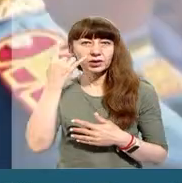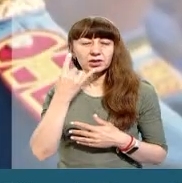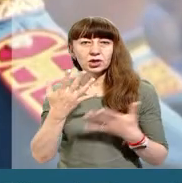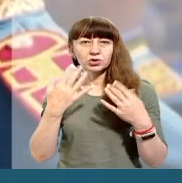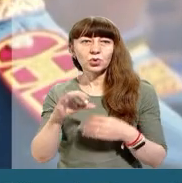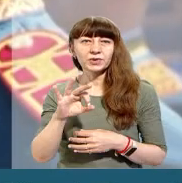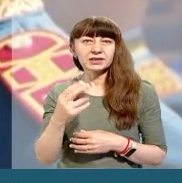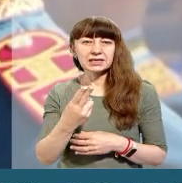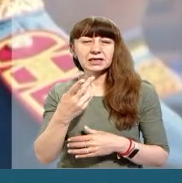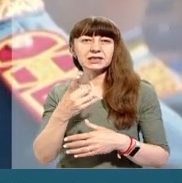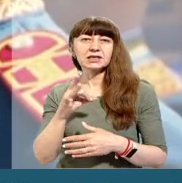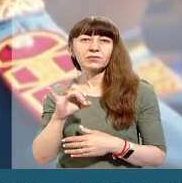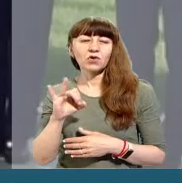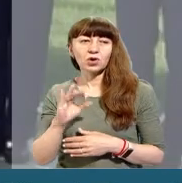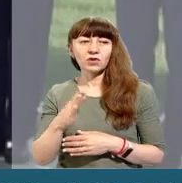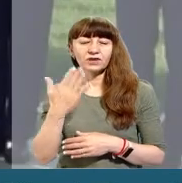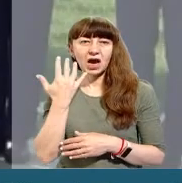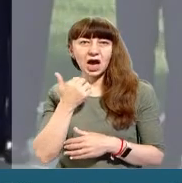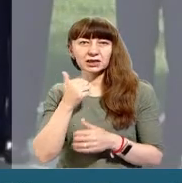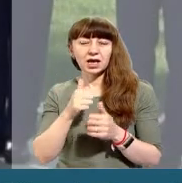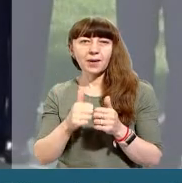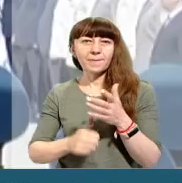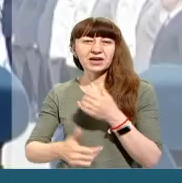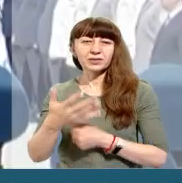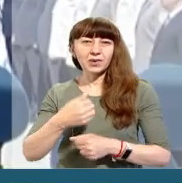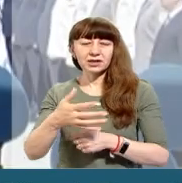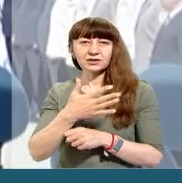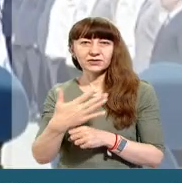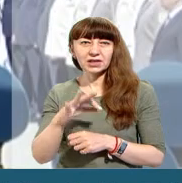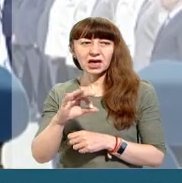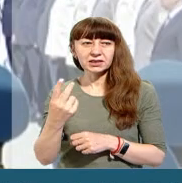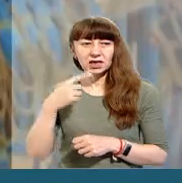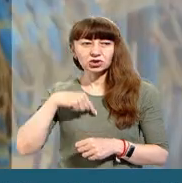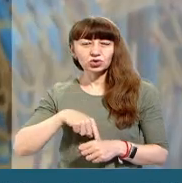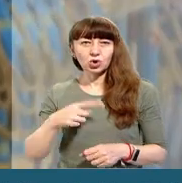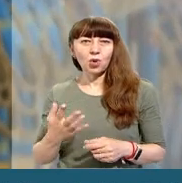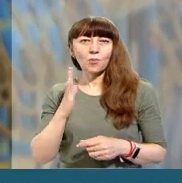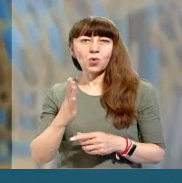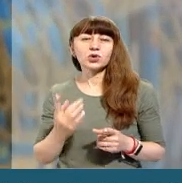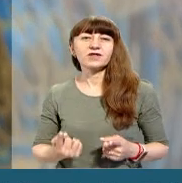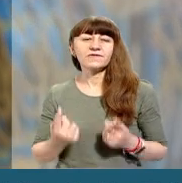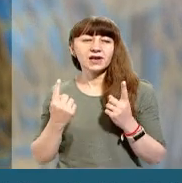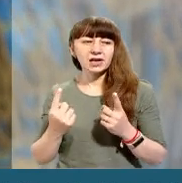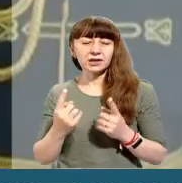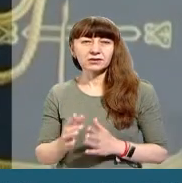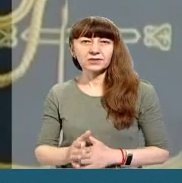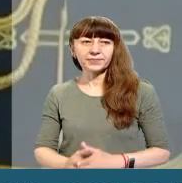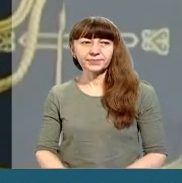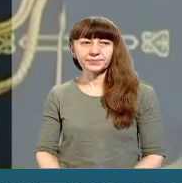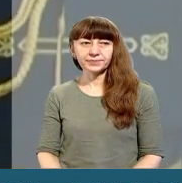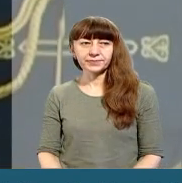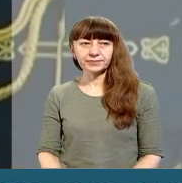сайын ұлт мерейі асқақ болатынын айтып, туды тәуелсіздігіміздің тұмары, ынтымағымыздың бастауы деп атады.